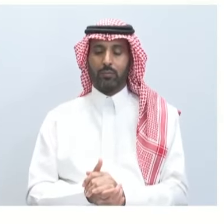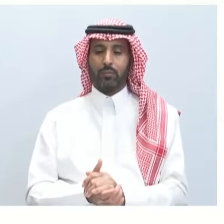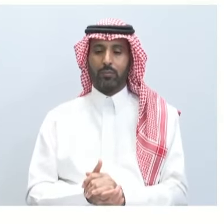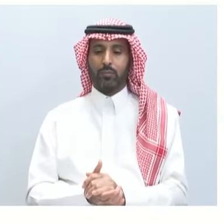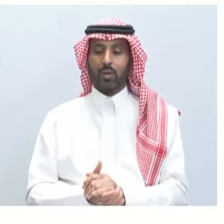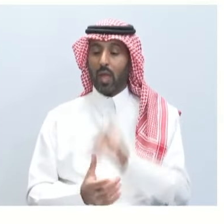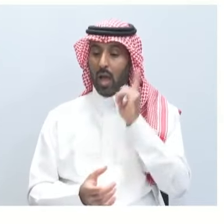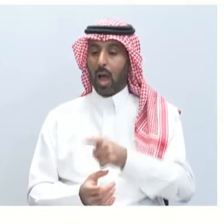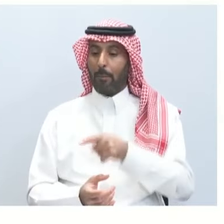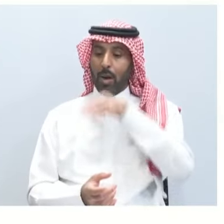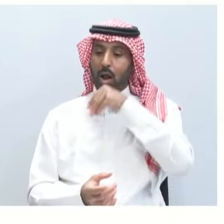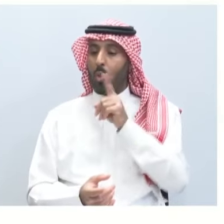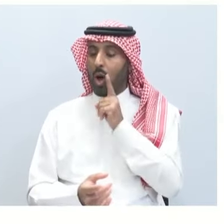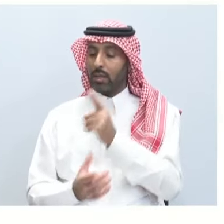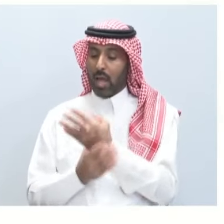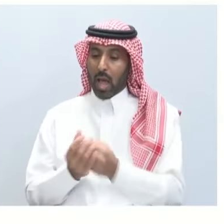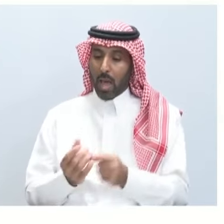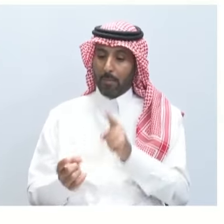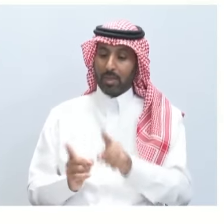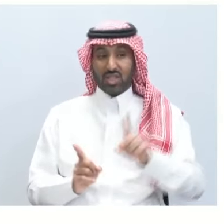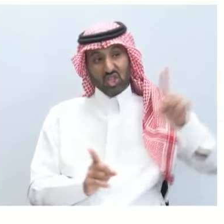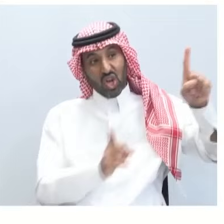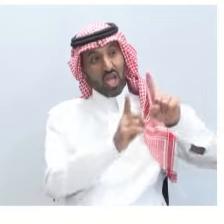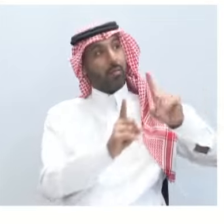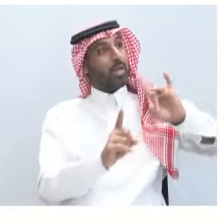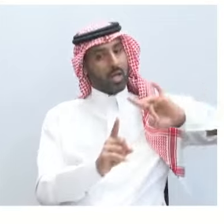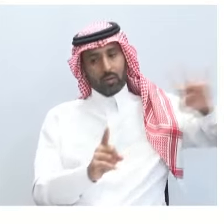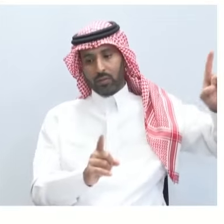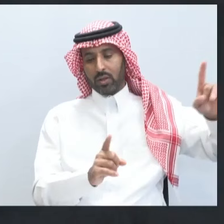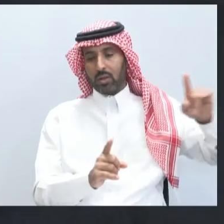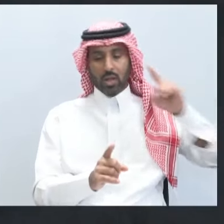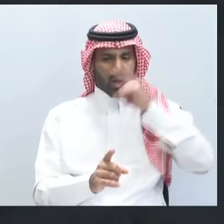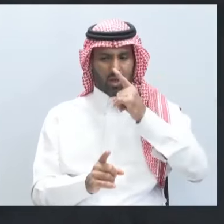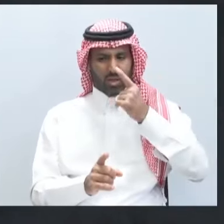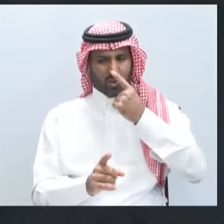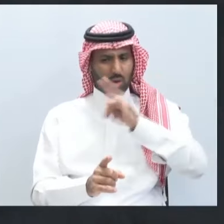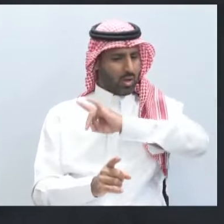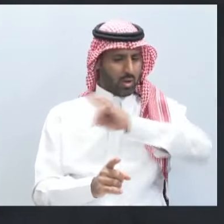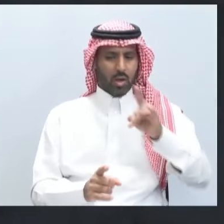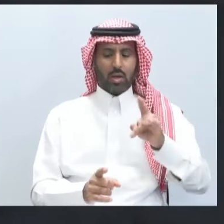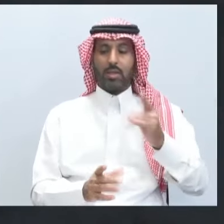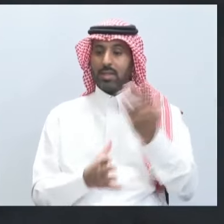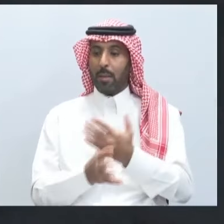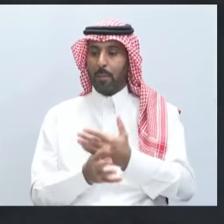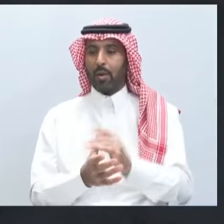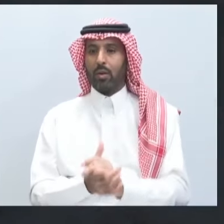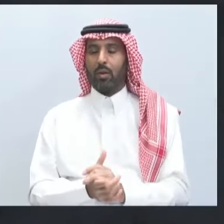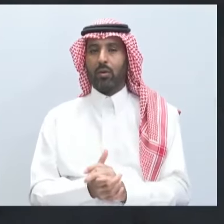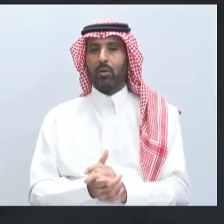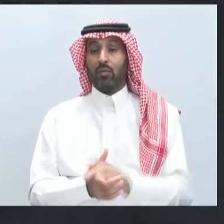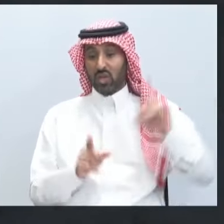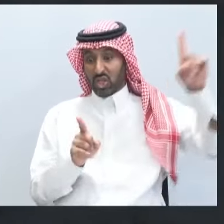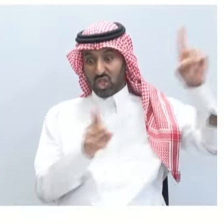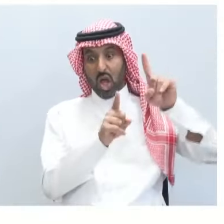امر الوالدان اولادهما بالاشراق بالله فلا طاعه لهما ما السبب لماذا